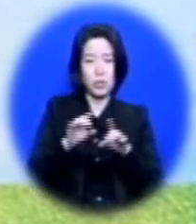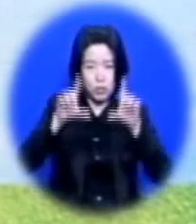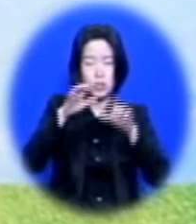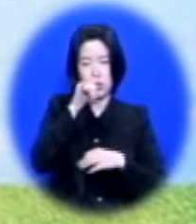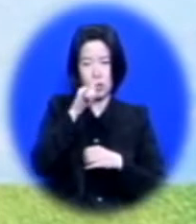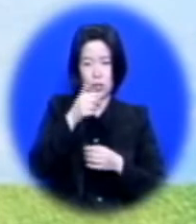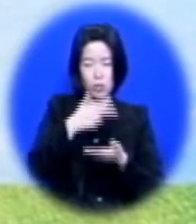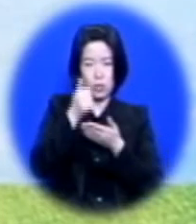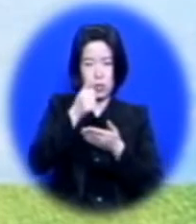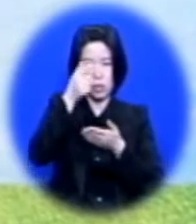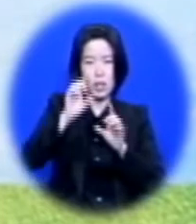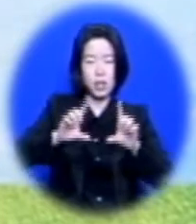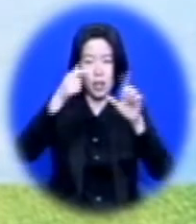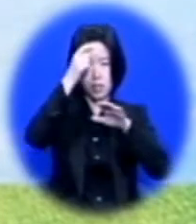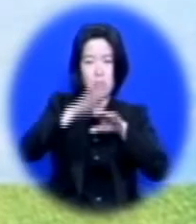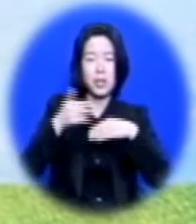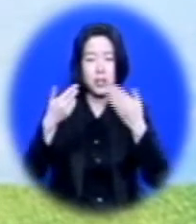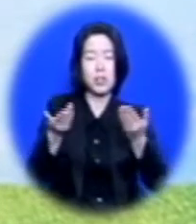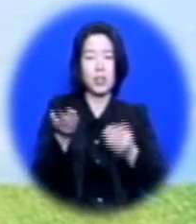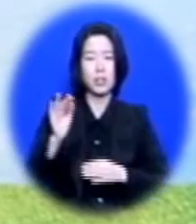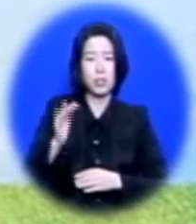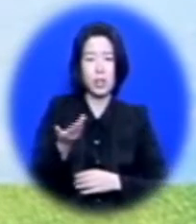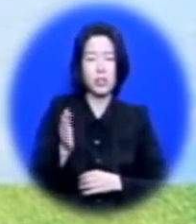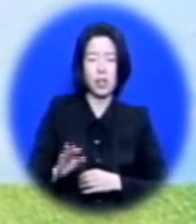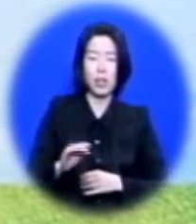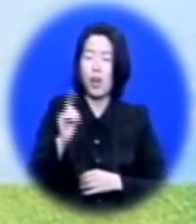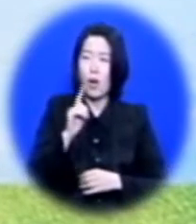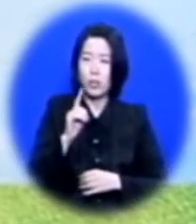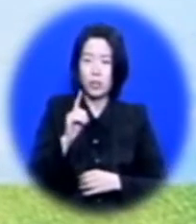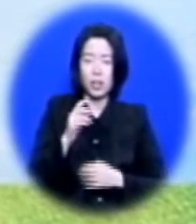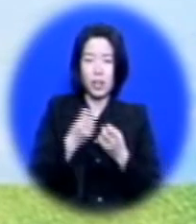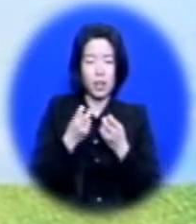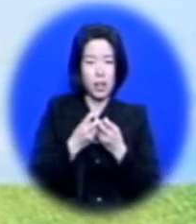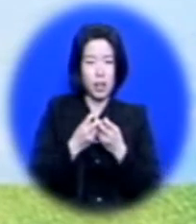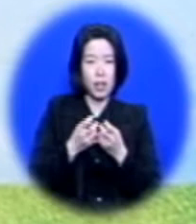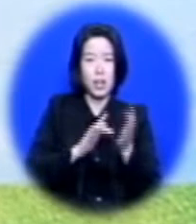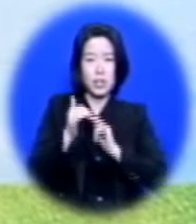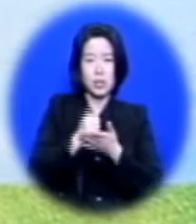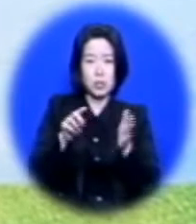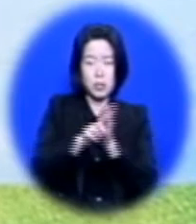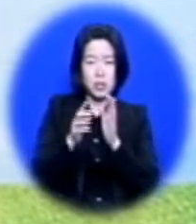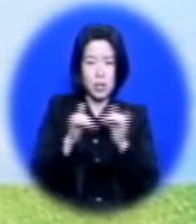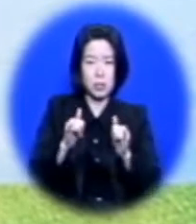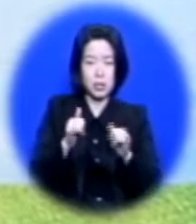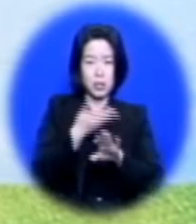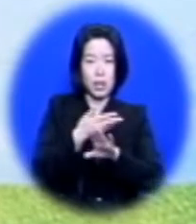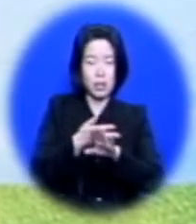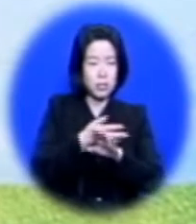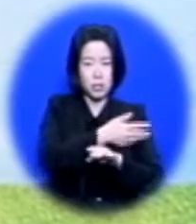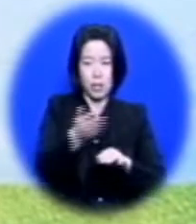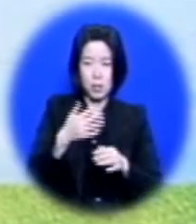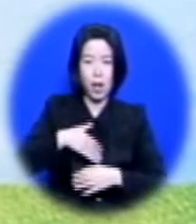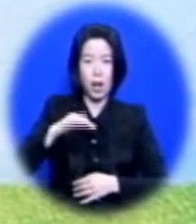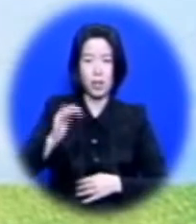예배를 드려야 되잖아 큰일났어요 예배를 드리면 예수 믿는 사람들이라는 걸 다 알게 되고 자